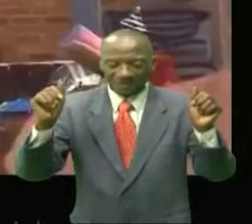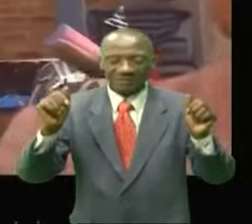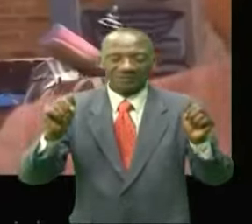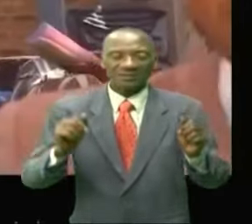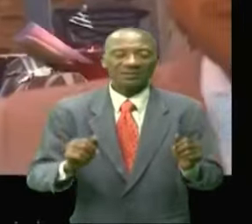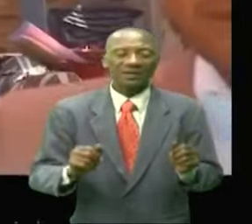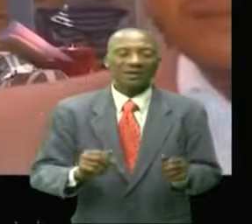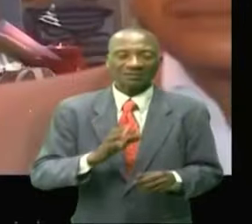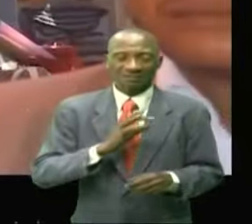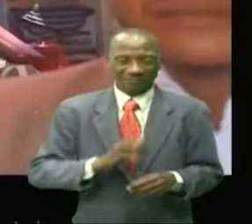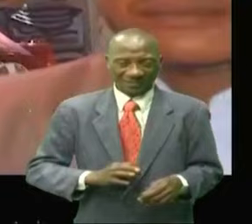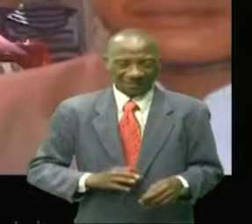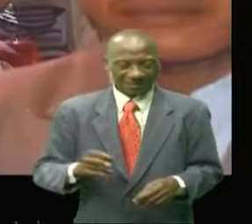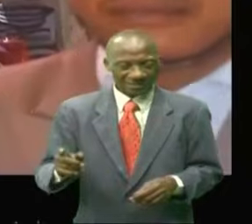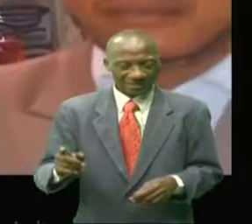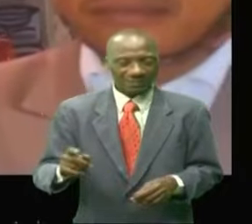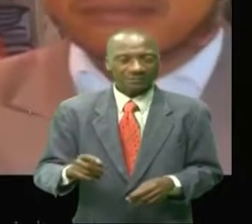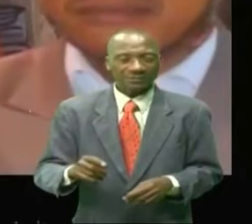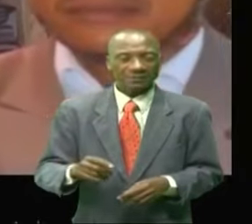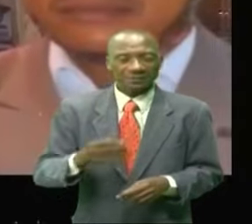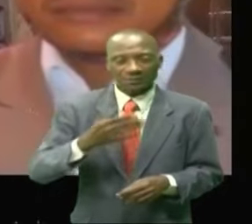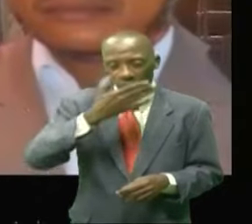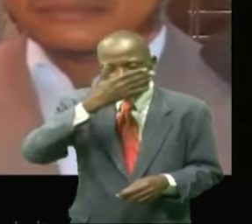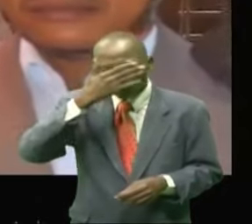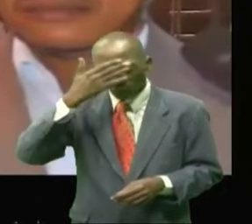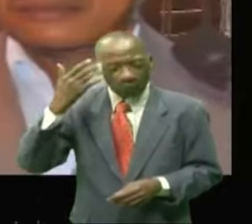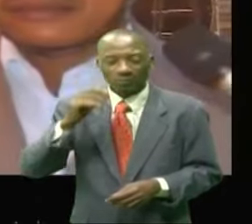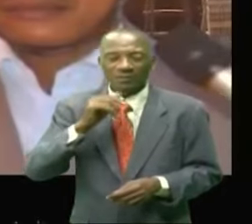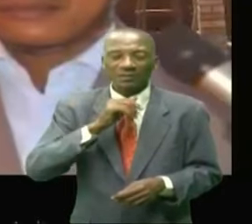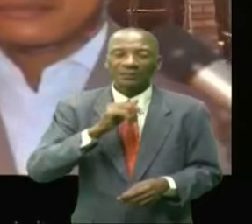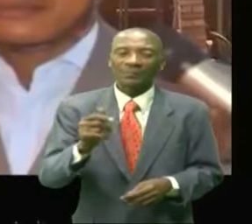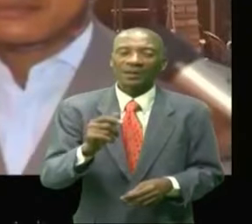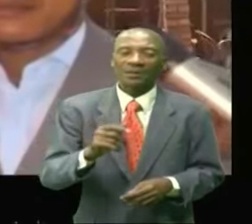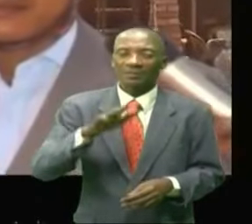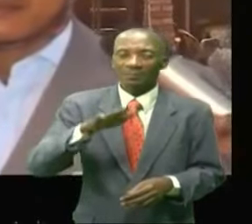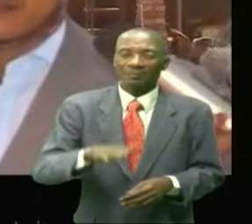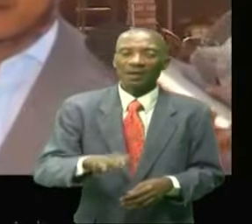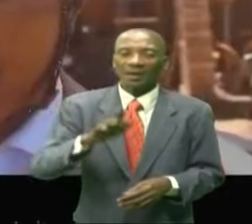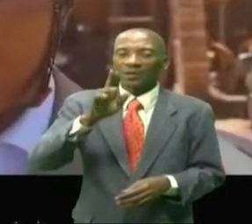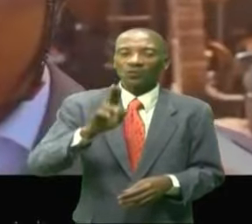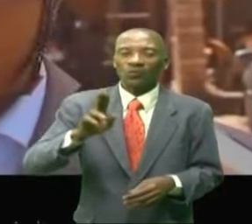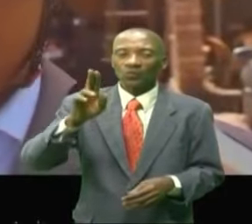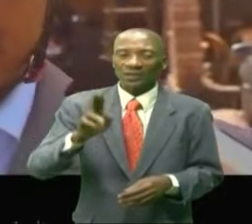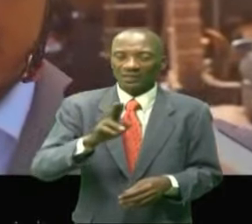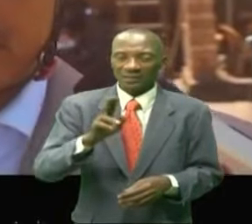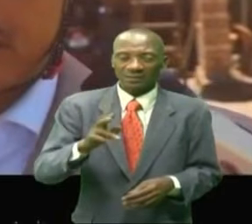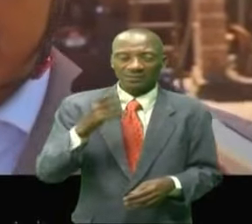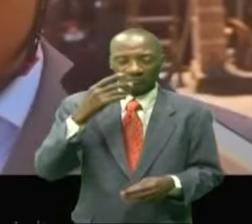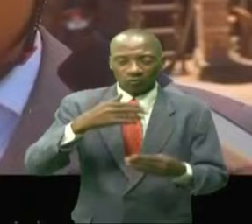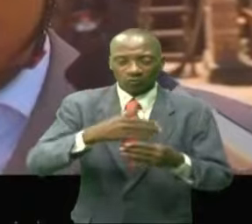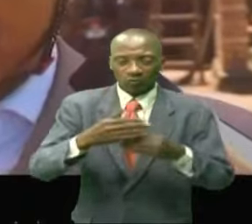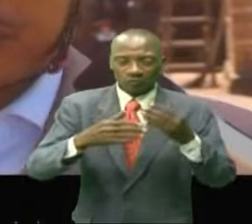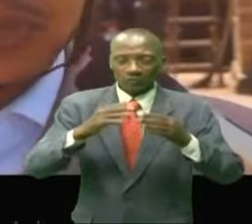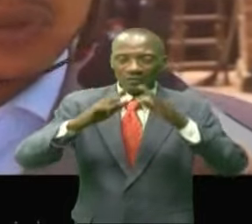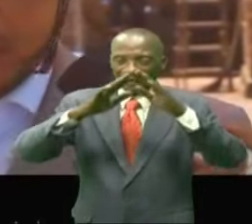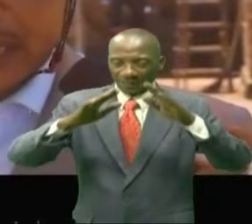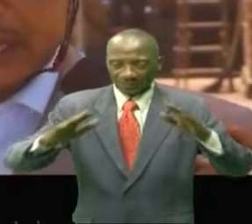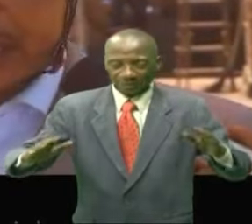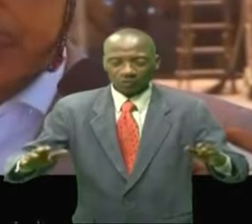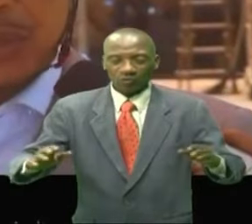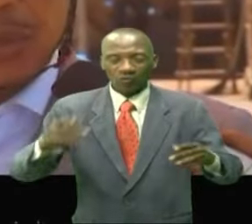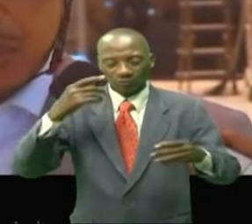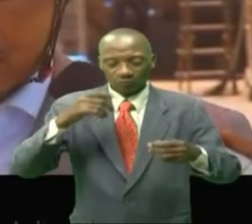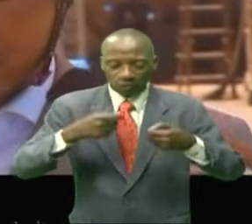laquelle cette cérémonie n'aurait lieu, avant de déclarer officiellement ouvert le comptoir d'achat d'or, mor, gold dans le Bas-Ouélé.